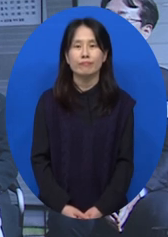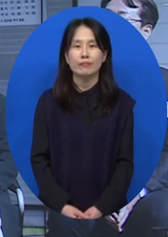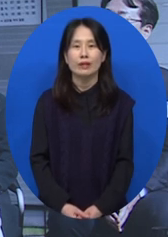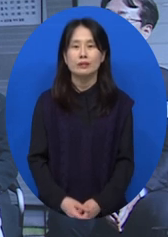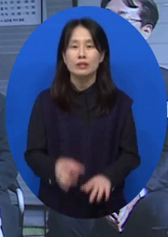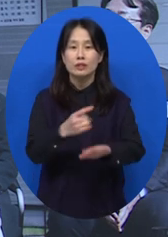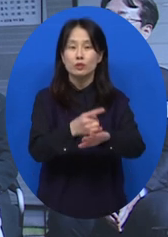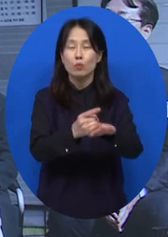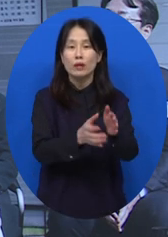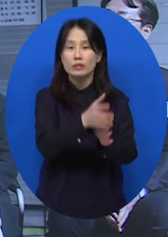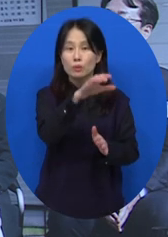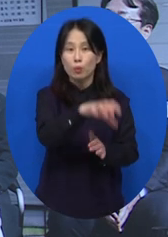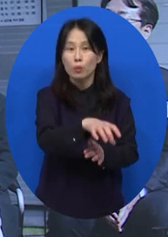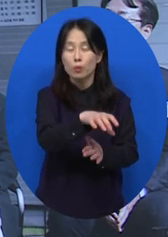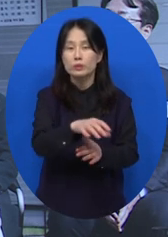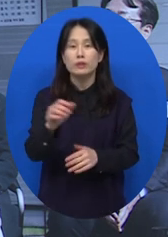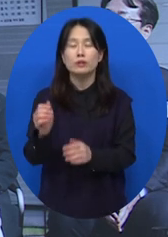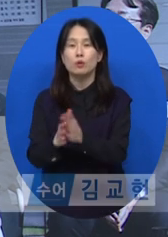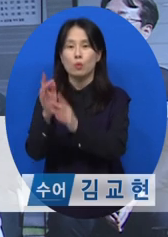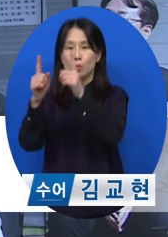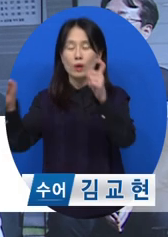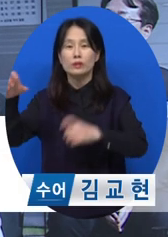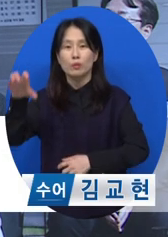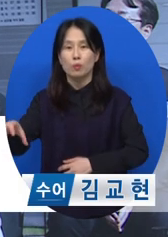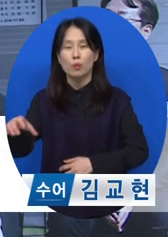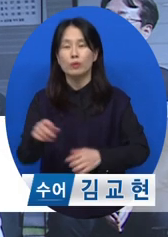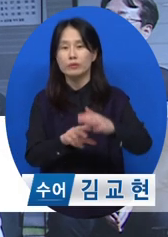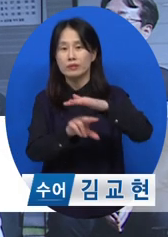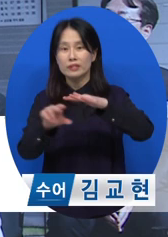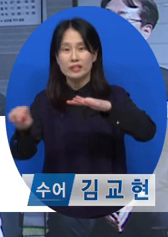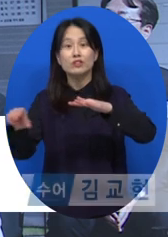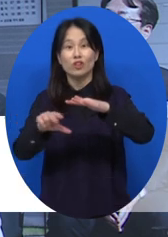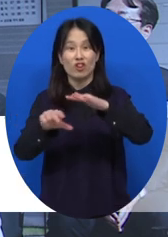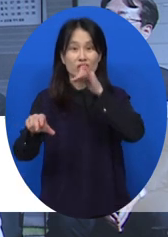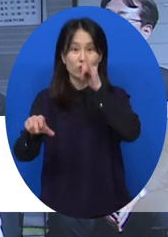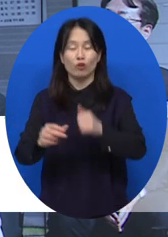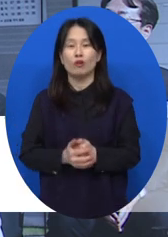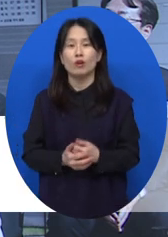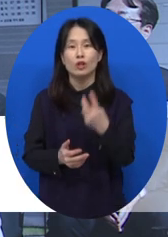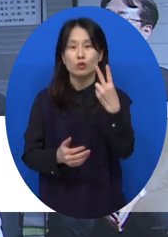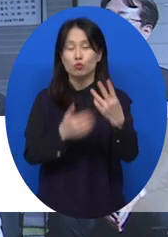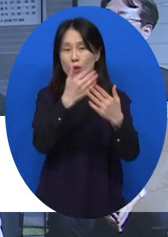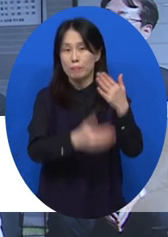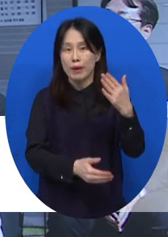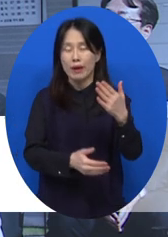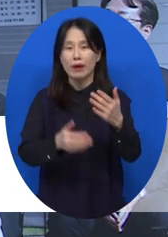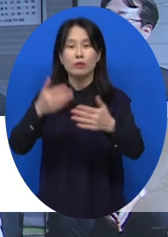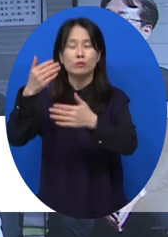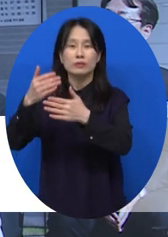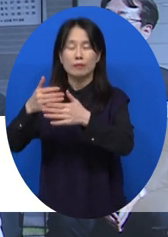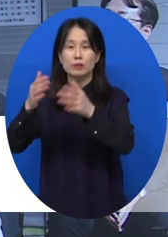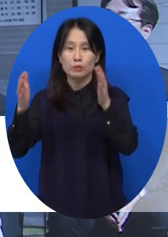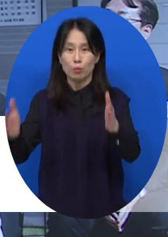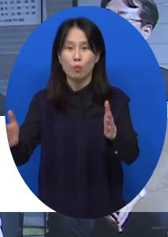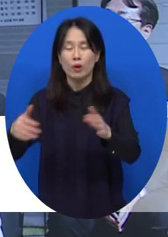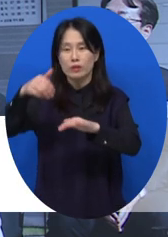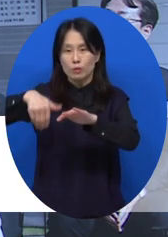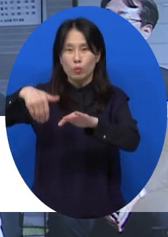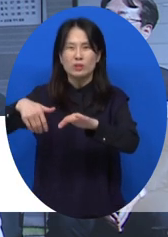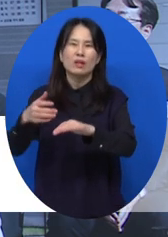의왕시 인덕원에서 화성시 동탄에 있는 동인선 복선전철. 두 개 구간을 제외한 나머지 구간의 착공은 늦어지고